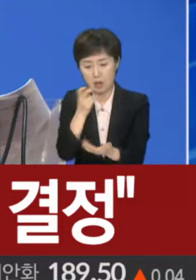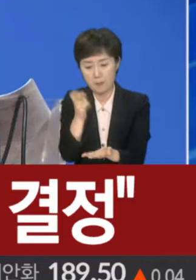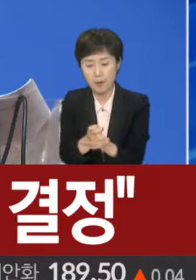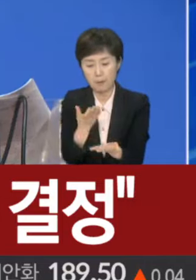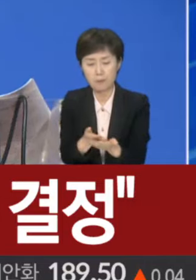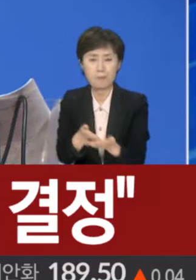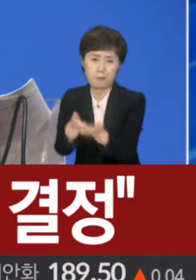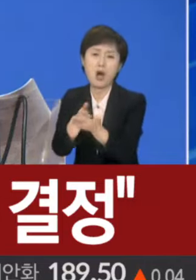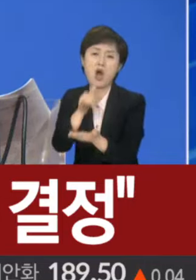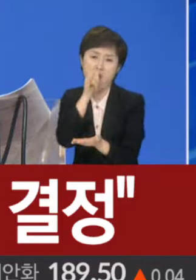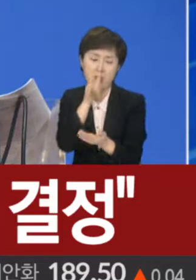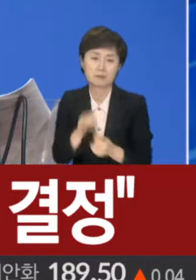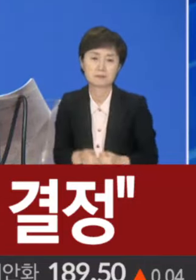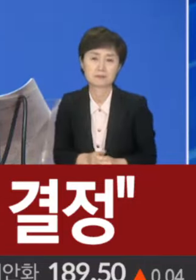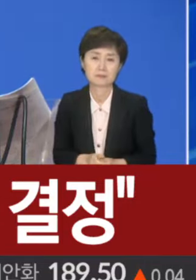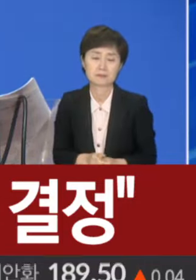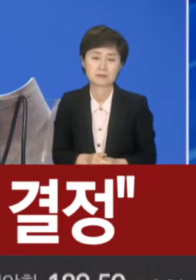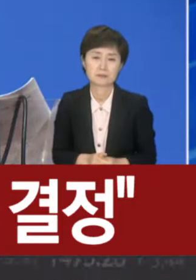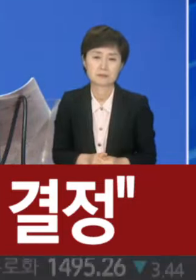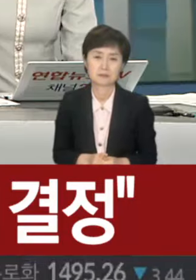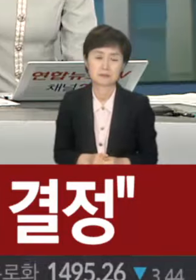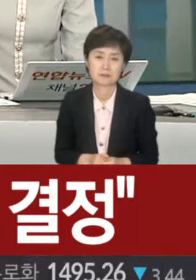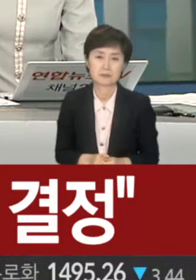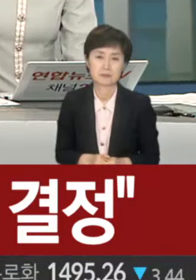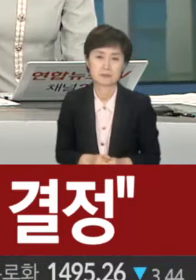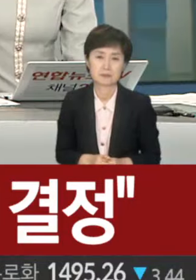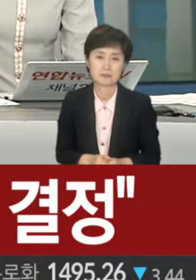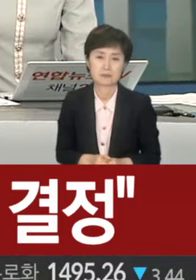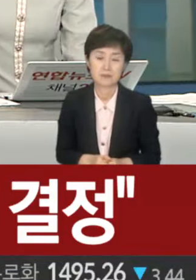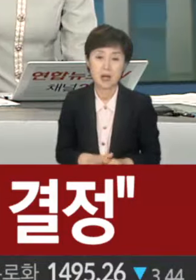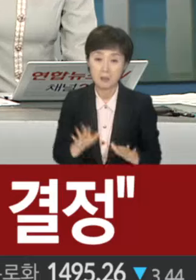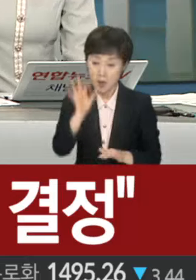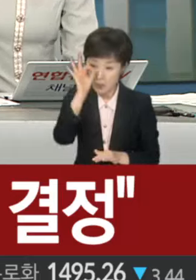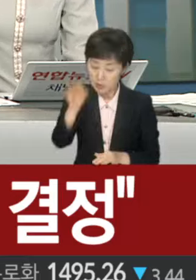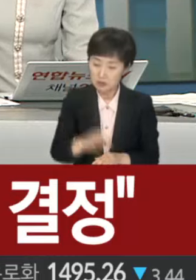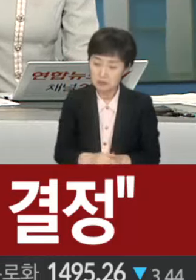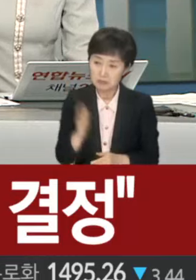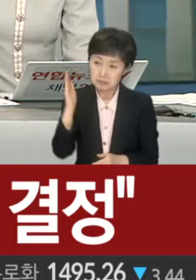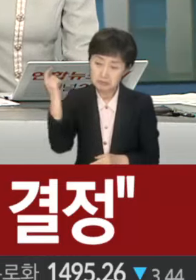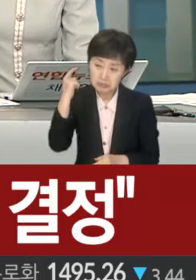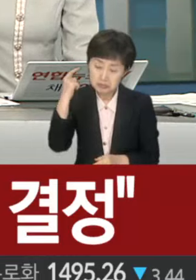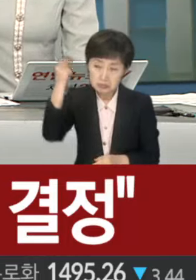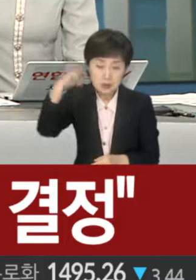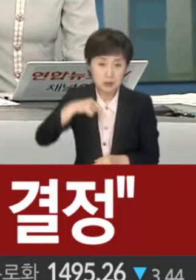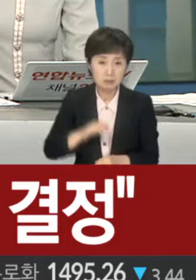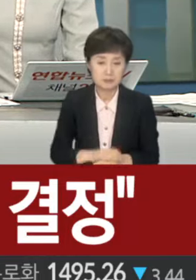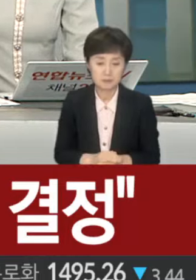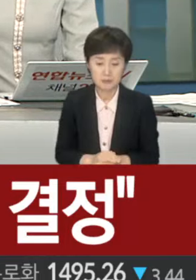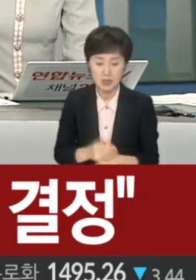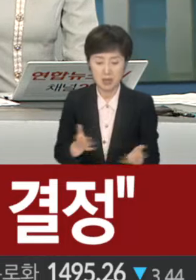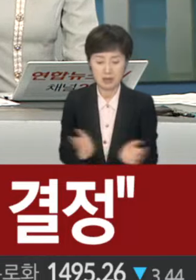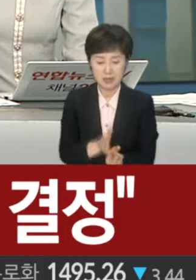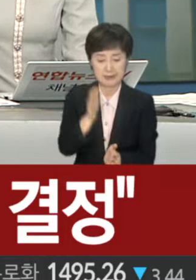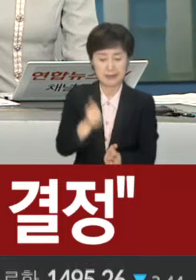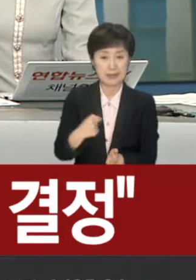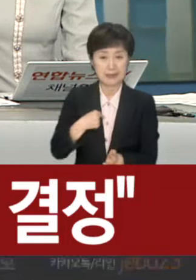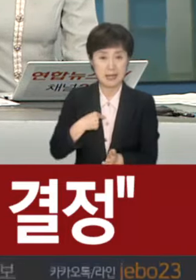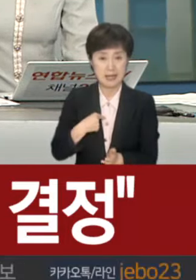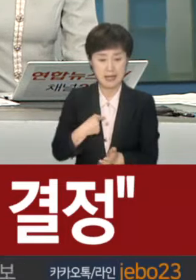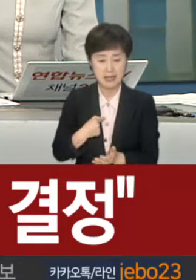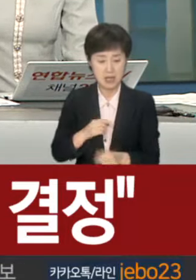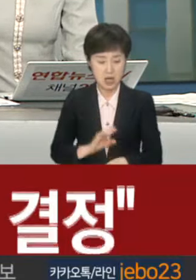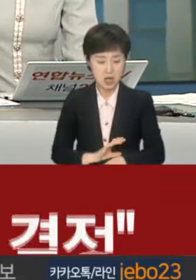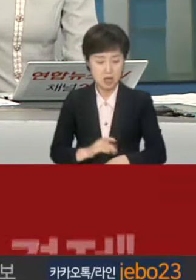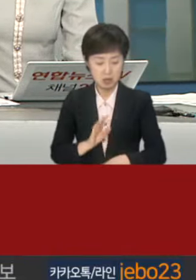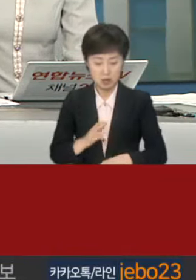이해하시면 될 것 같습니다. 그렇군요. 보니까 아까 봤더니 이제 그 월권 행위하고 사단장에 대해서 월권 행위하고 그 직권남용. 그러니까 사실